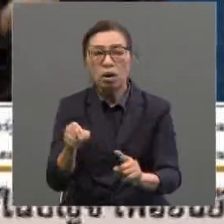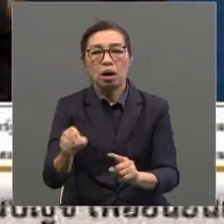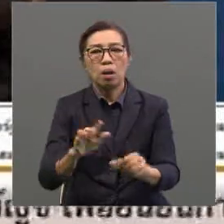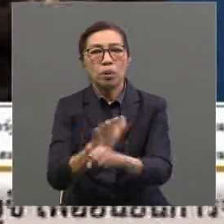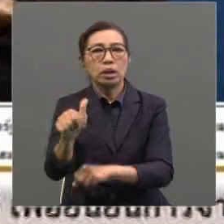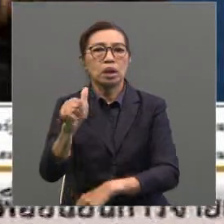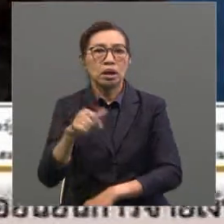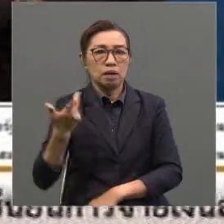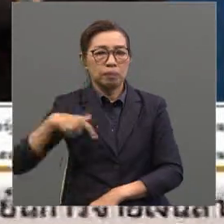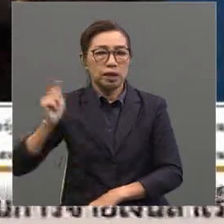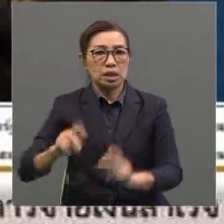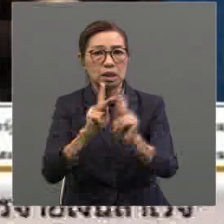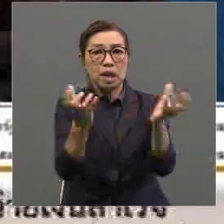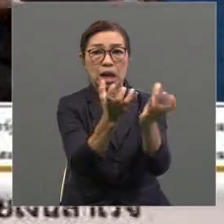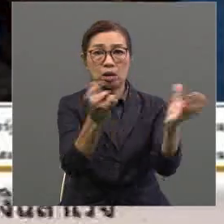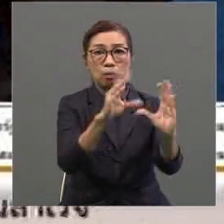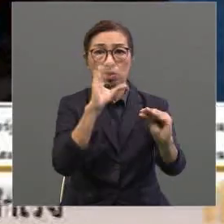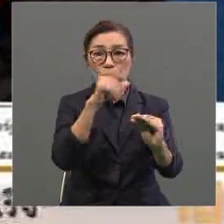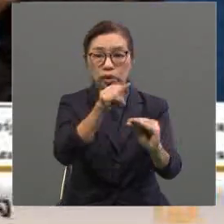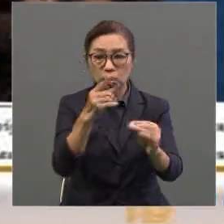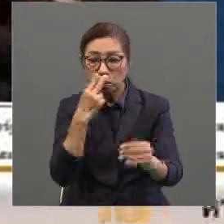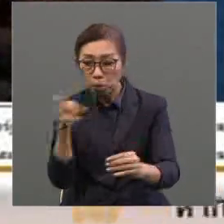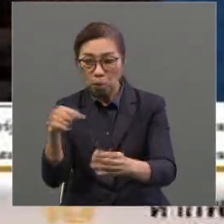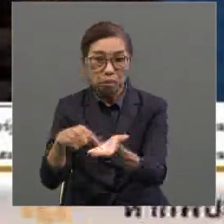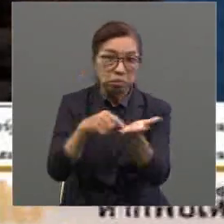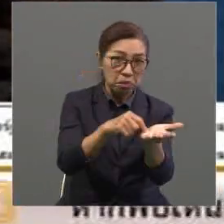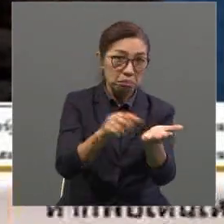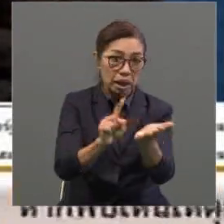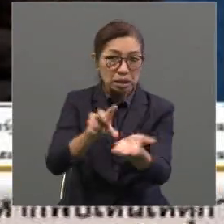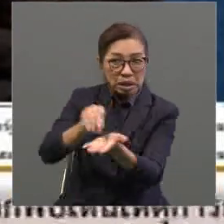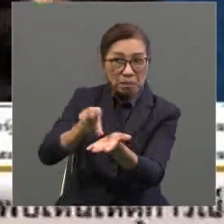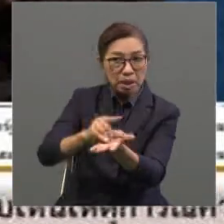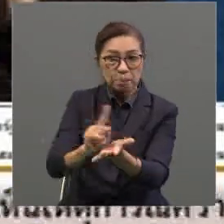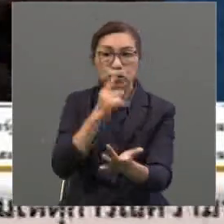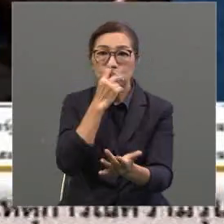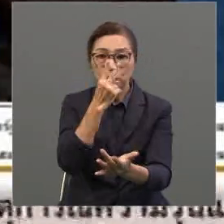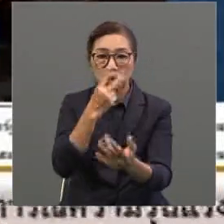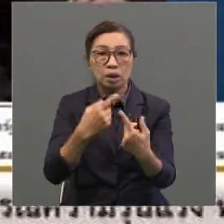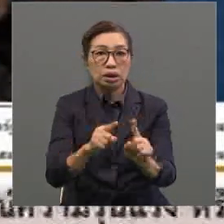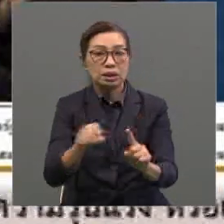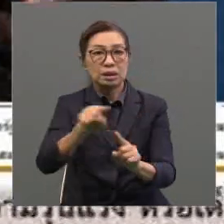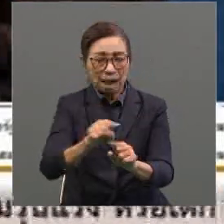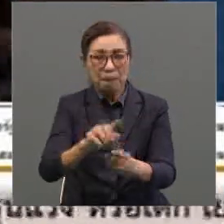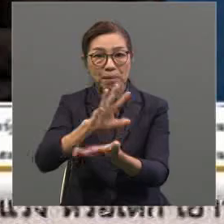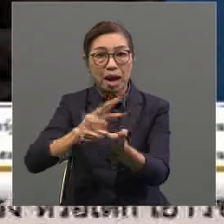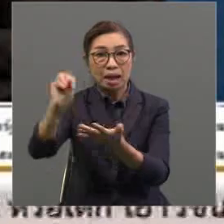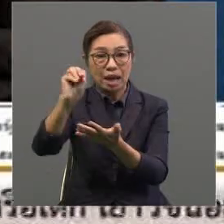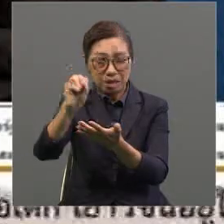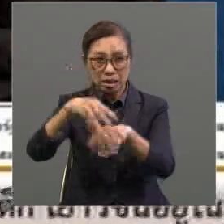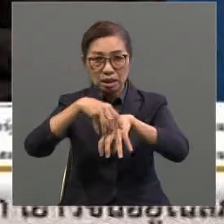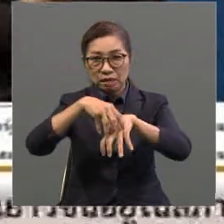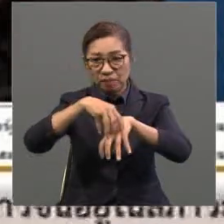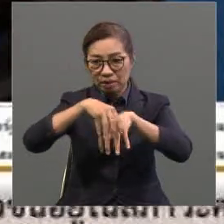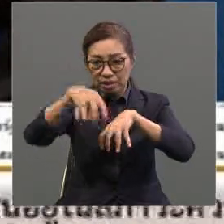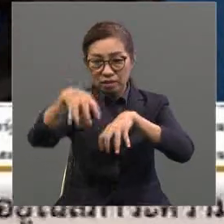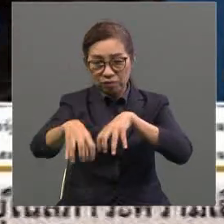เนี่ยก็ต้องดูกันต่อไปว่าจะรับหรือไม่รับนั่นเองเหมือนจะรวดเร็วขนาดนั้นไหมจริงๆแล้วอาจารย์นิติศาสตร์ที่เขาลงน้ำกันเนี่ย